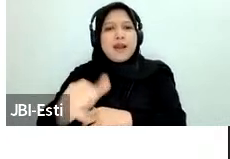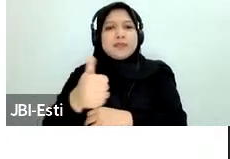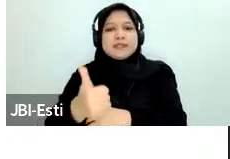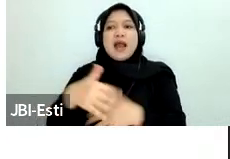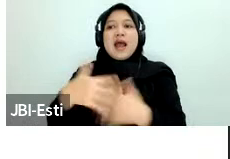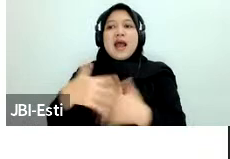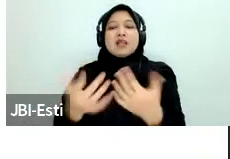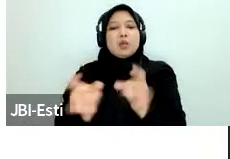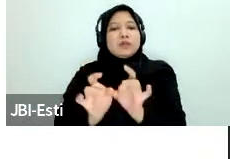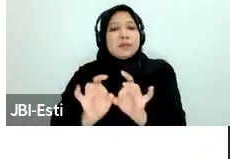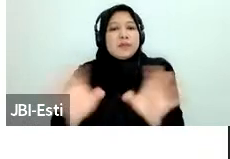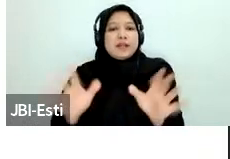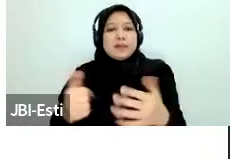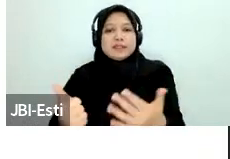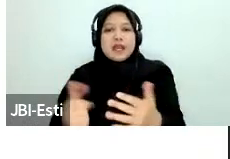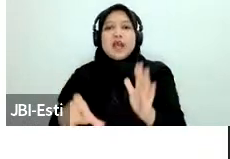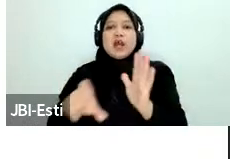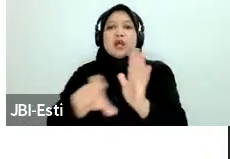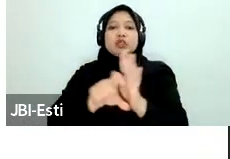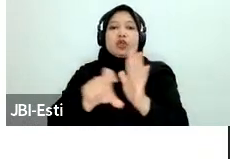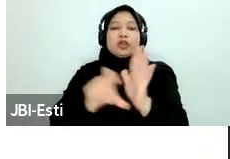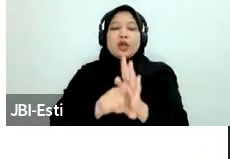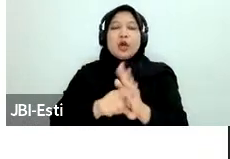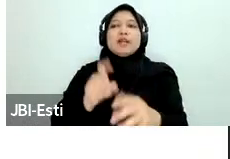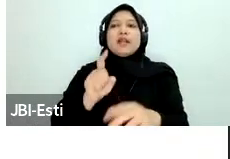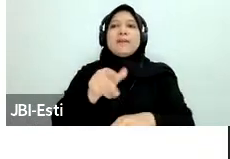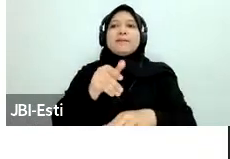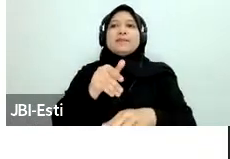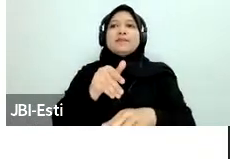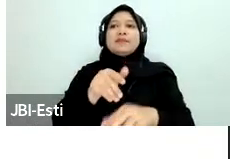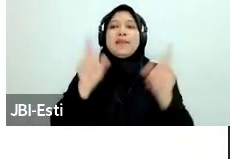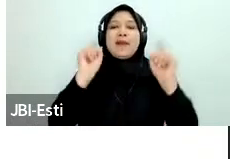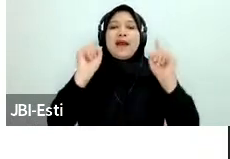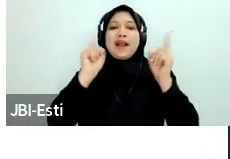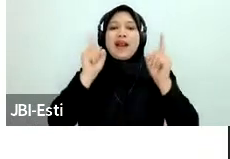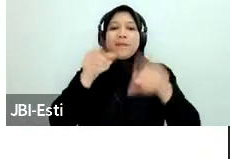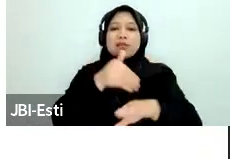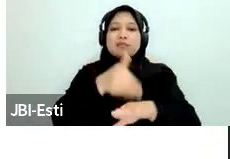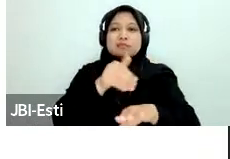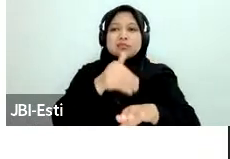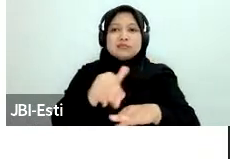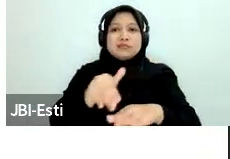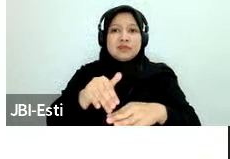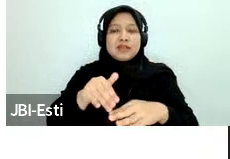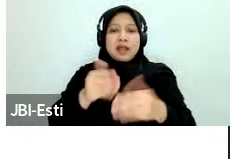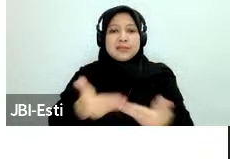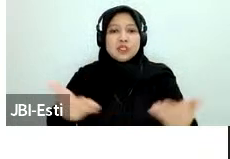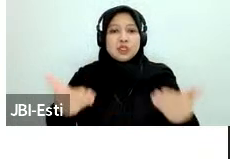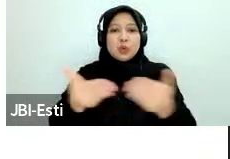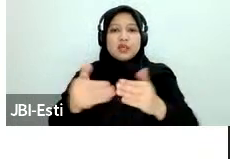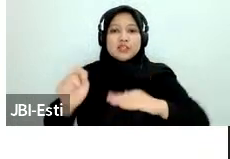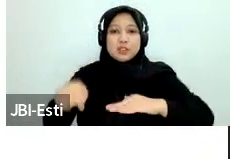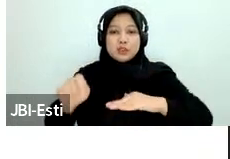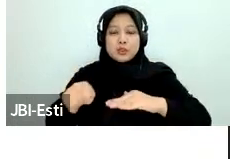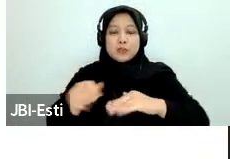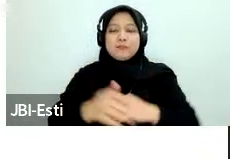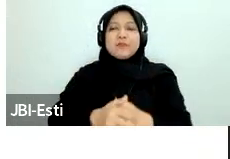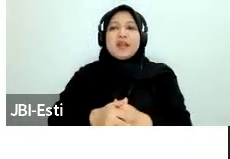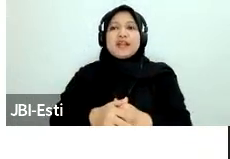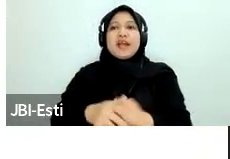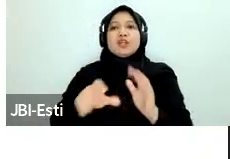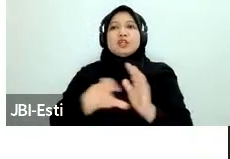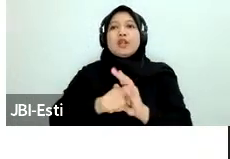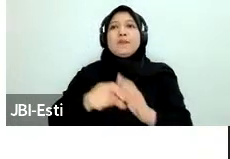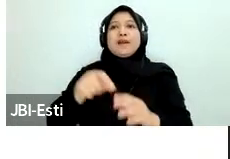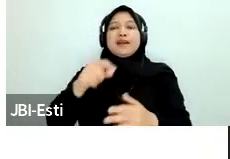adalah melihat perkembangan kata penodaan agama dalam hukum kemudian dalam kasus misalnya Basuki Cahaya Purnama publik